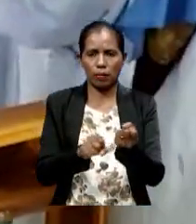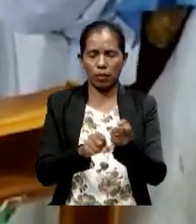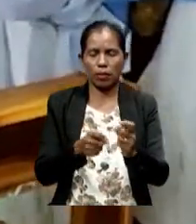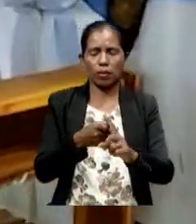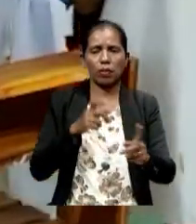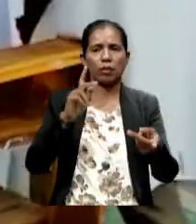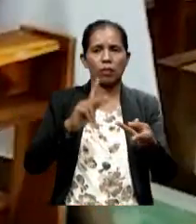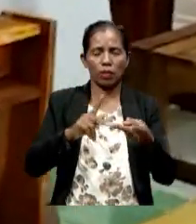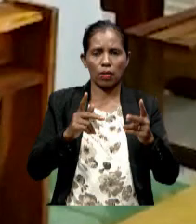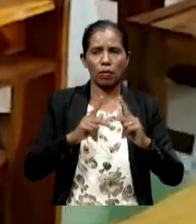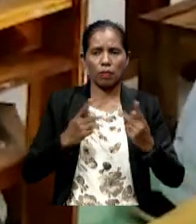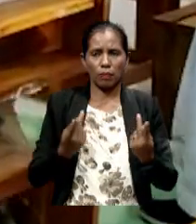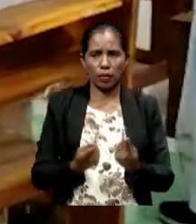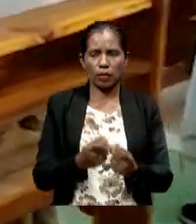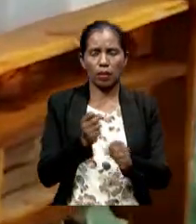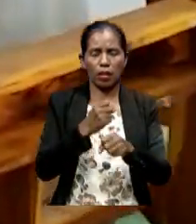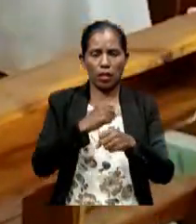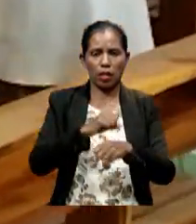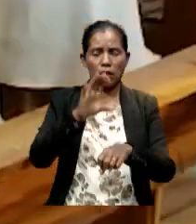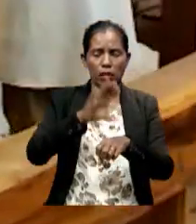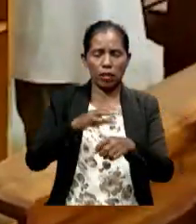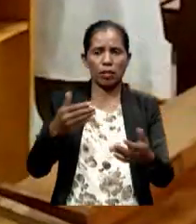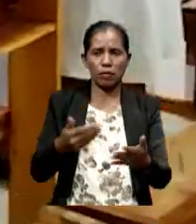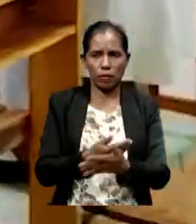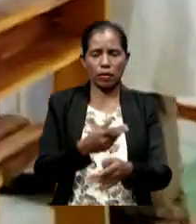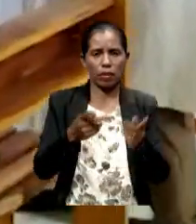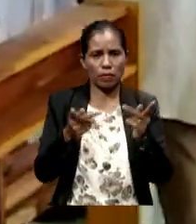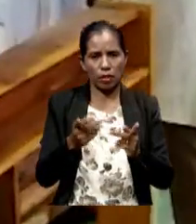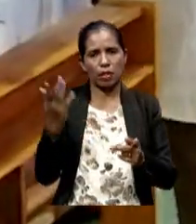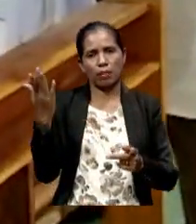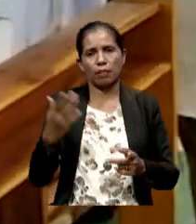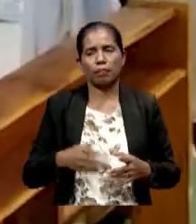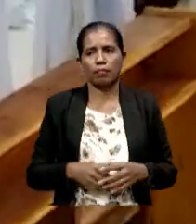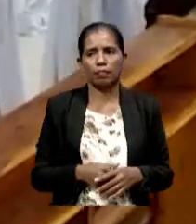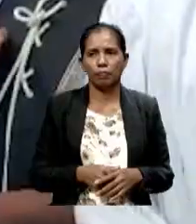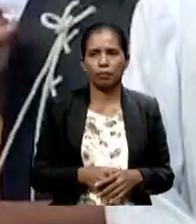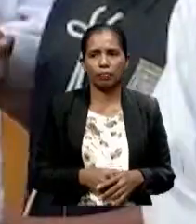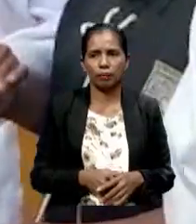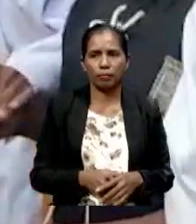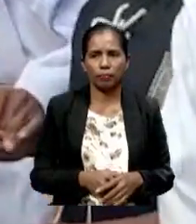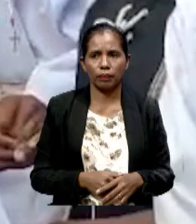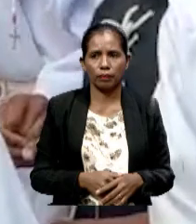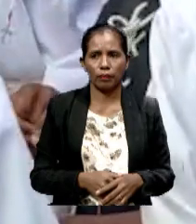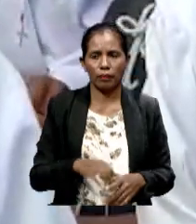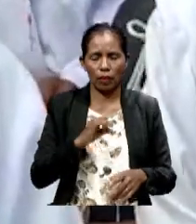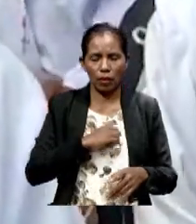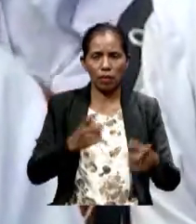empresario lokal ho di hari kapela fong ia Fatin Refere. Di konvite apar Maubisi nian oai mai